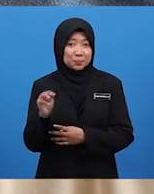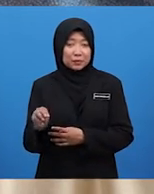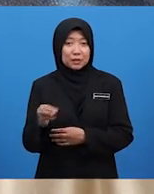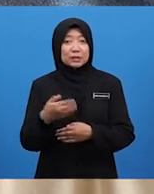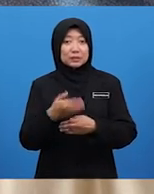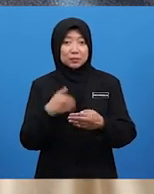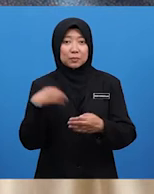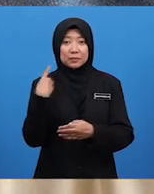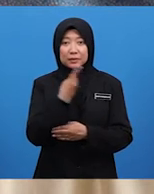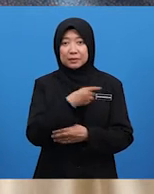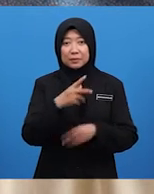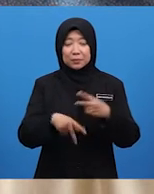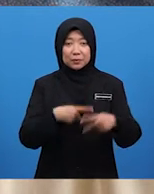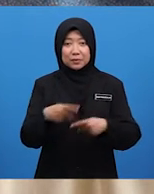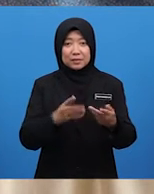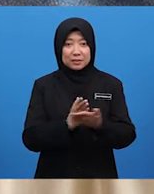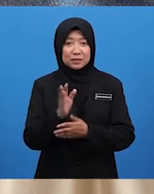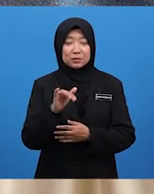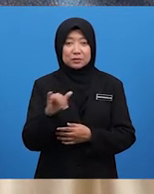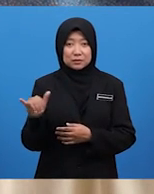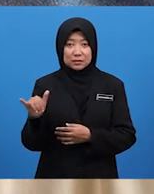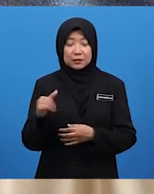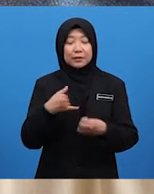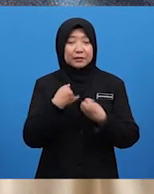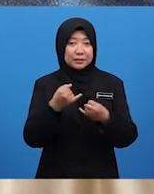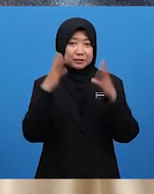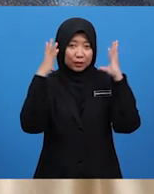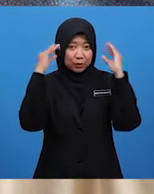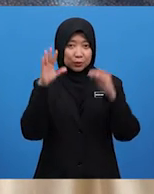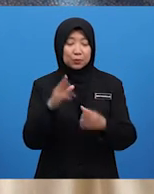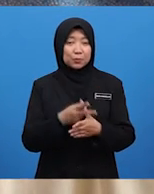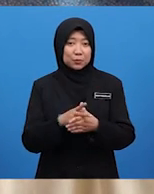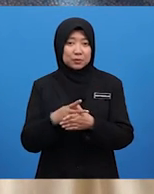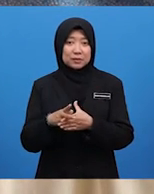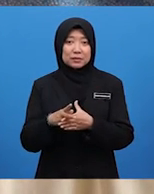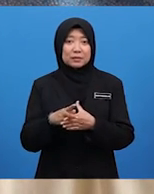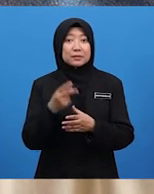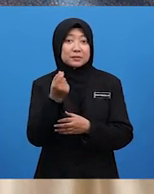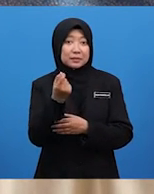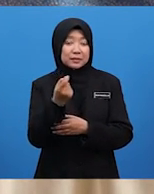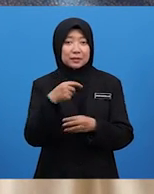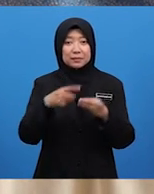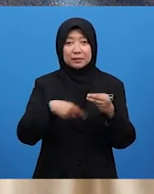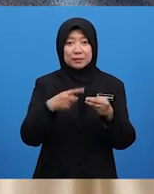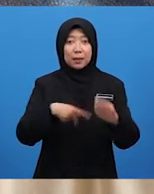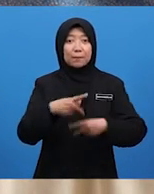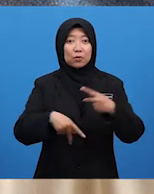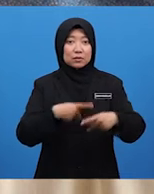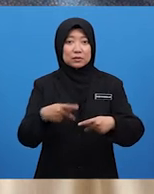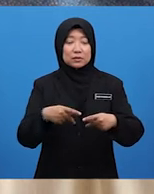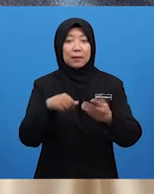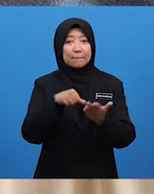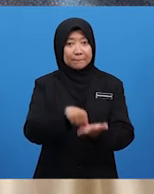Murid-murid, sebelum kita ke proses seterusnya, ingin cikgu kongsikan sedikit berkaitan